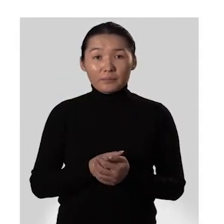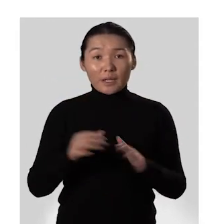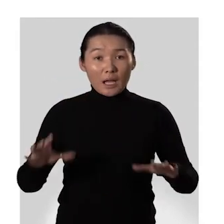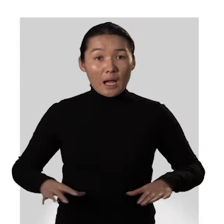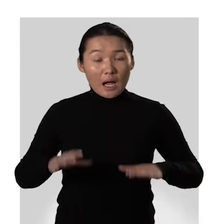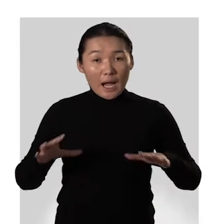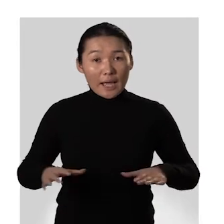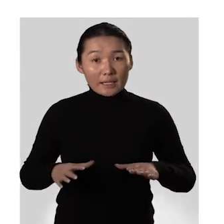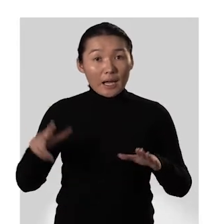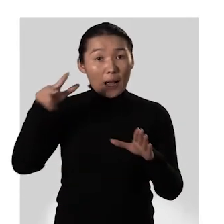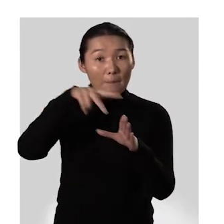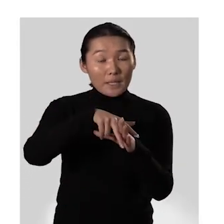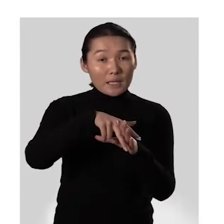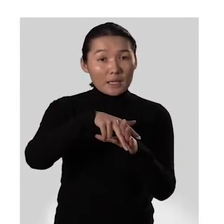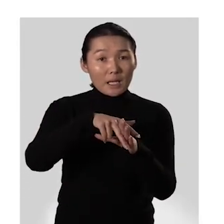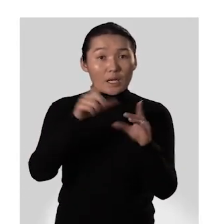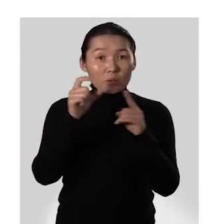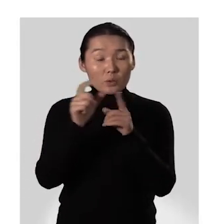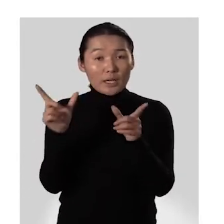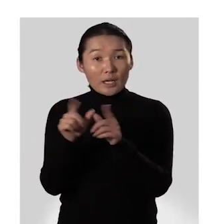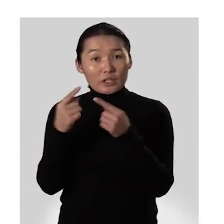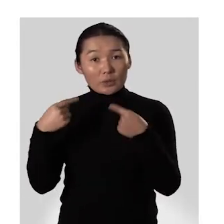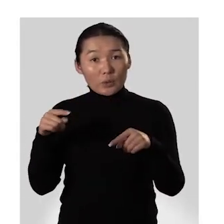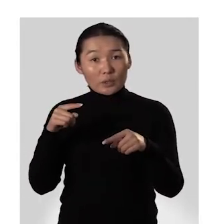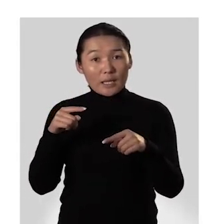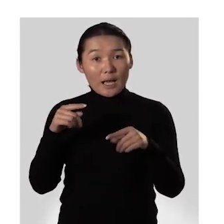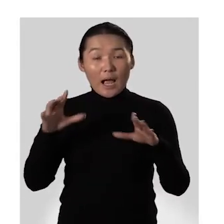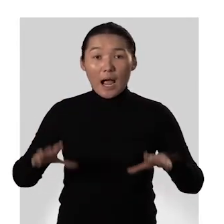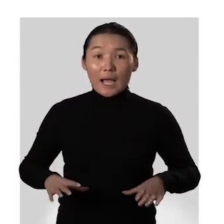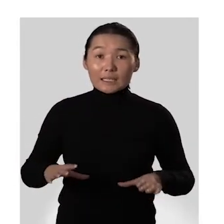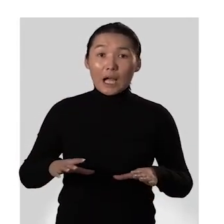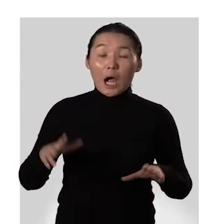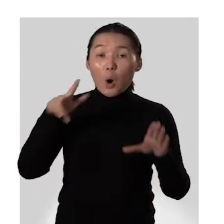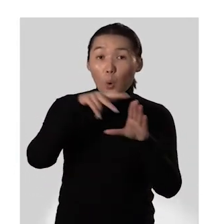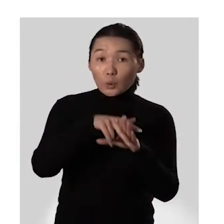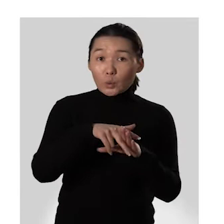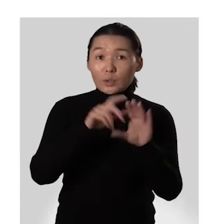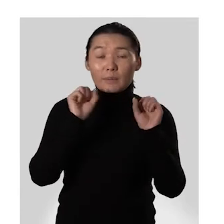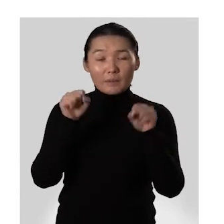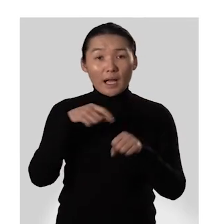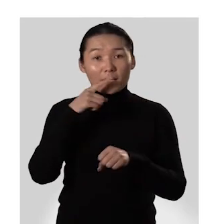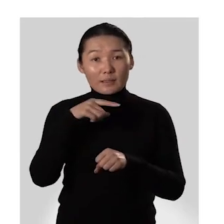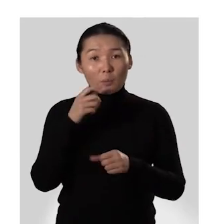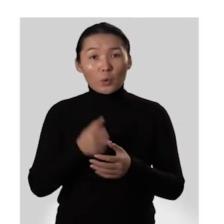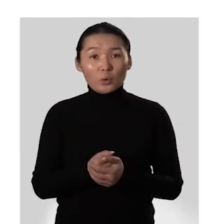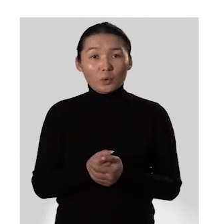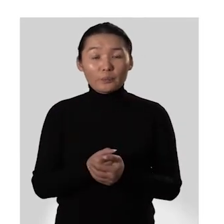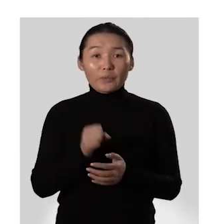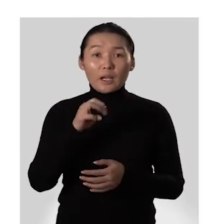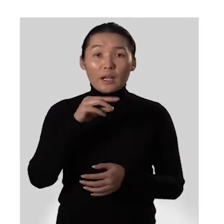Атка мин сөз айкашынын ордуна атка отур деп да айтсак болот. Атка